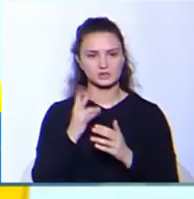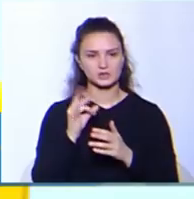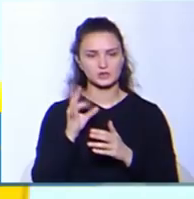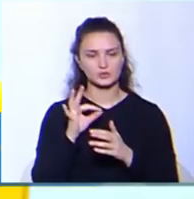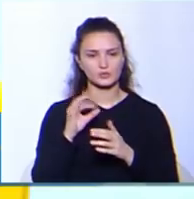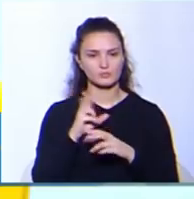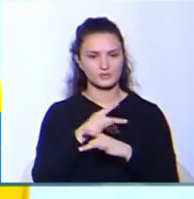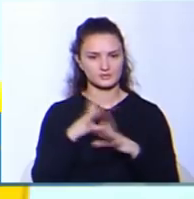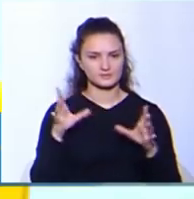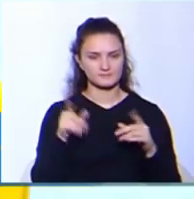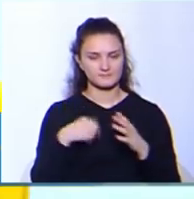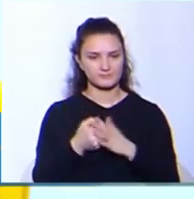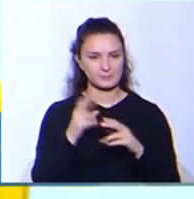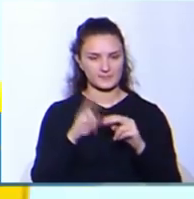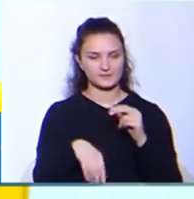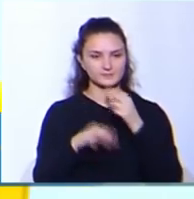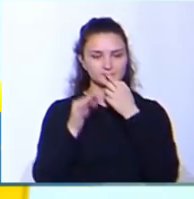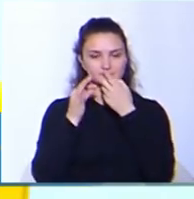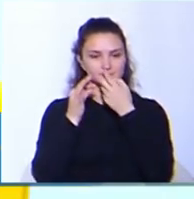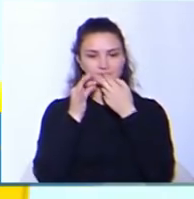ნამდვილად ასე ახოლმე მე უბრალოდ